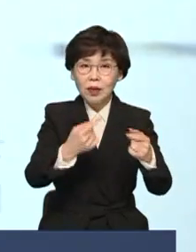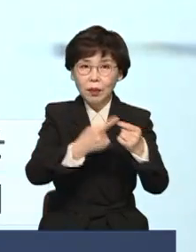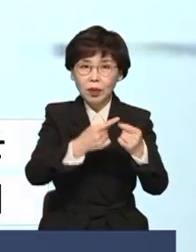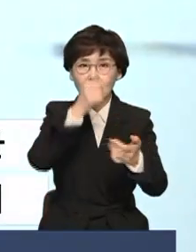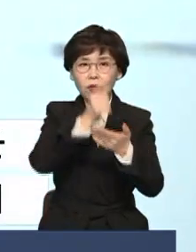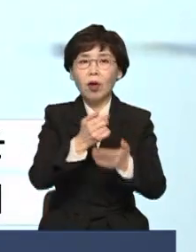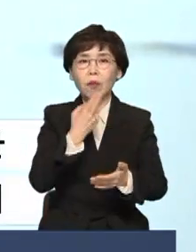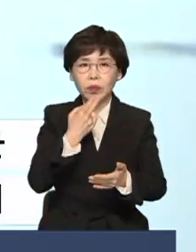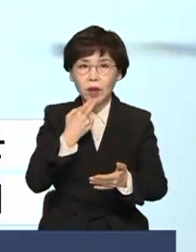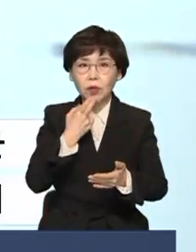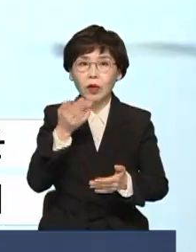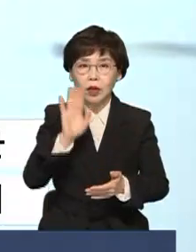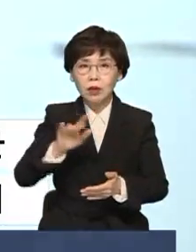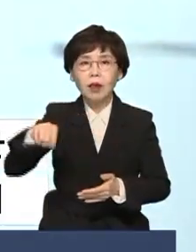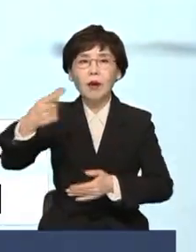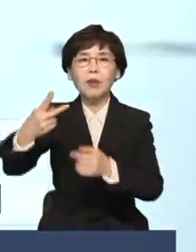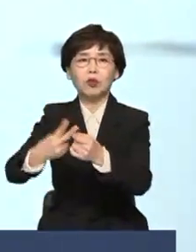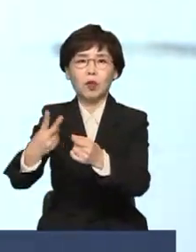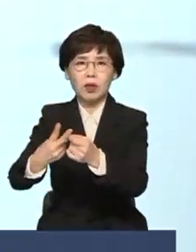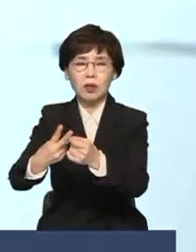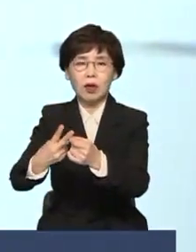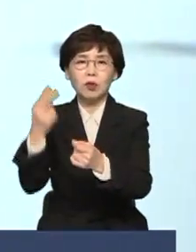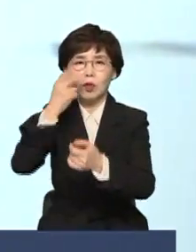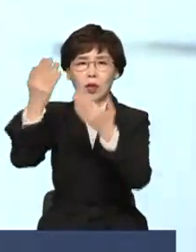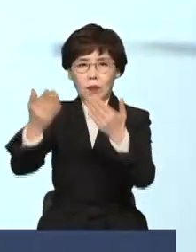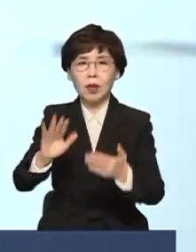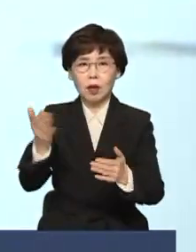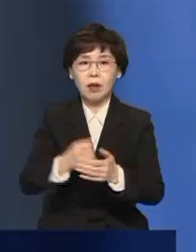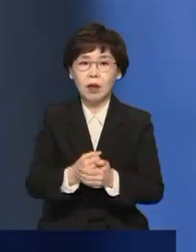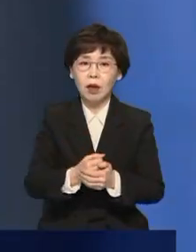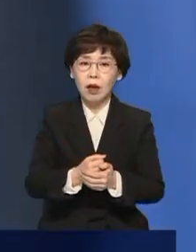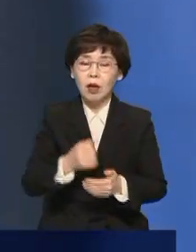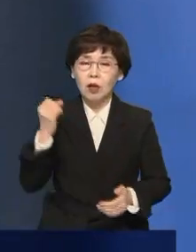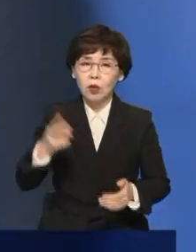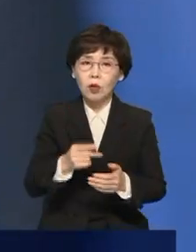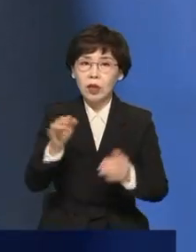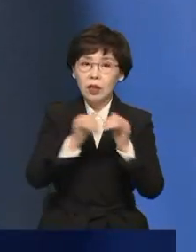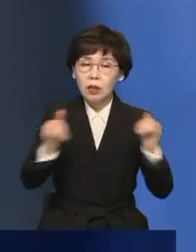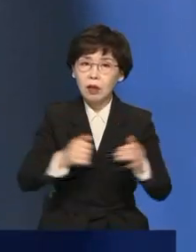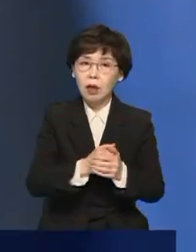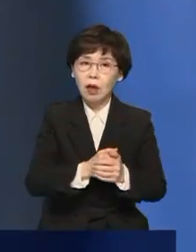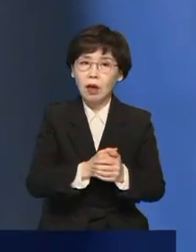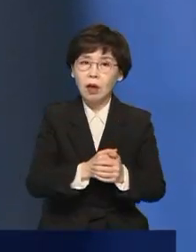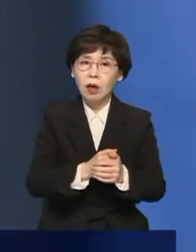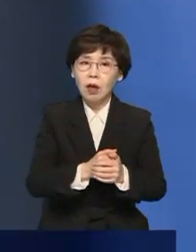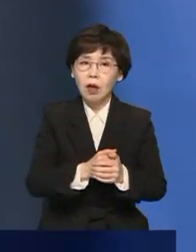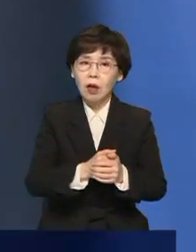셈입니다. 검찰은 김만배 씨가 은닉한 범죄 수익이 로비 명목으로 이들에게 흘러갔을